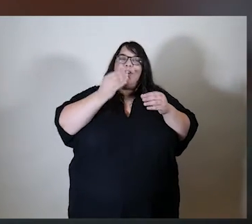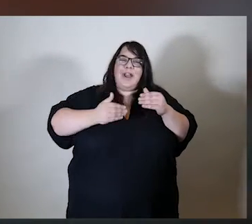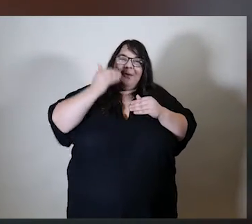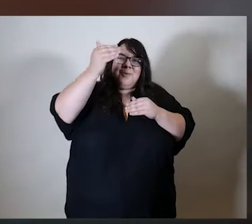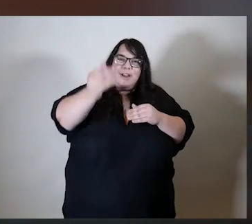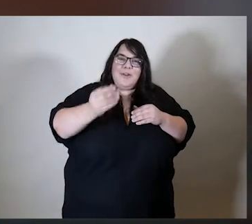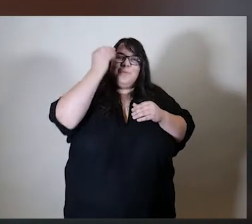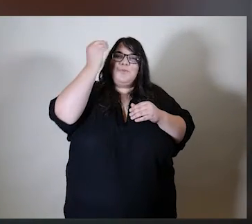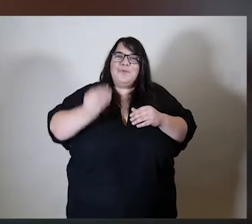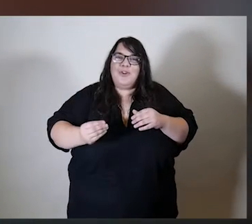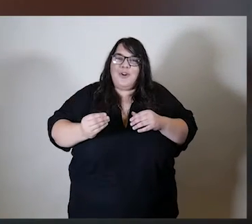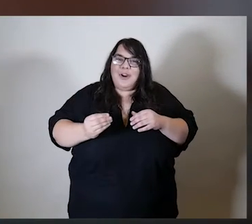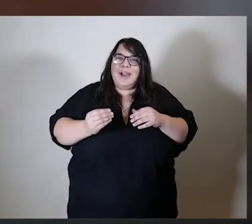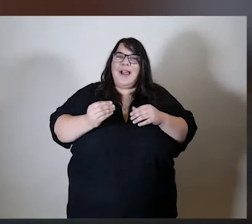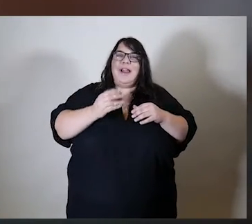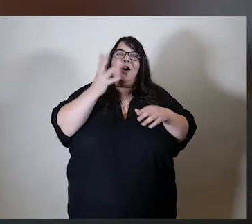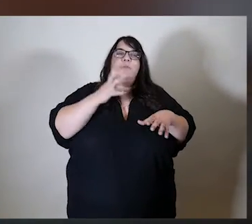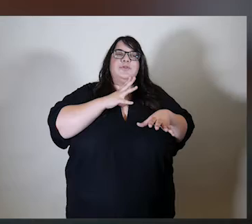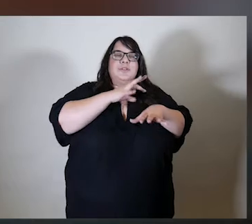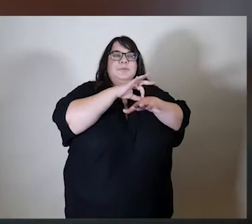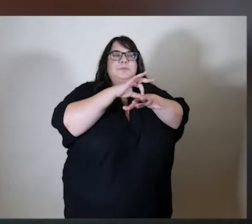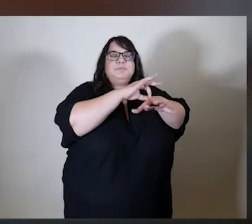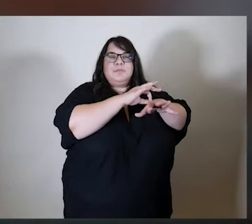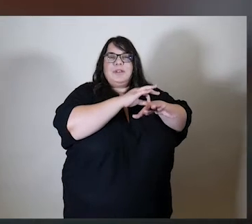και να ελαφρύνουμε το φορτίο σε όσους κλήθηκαν να